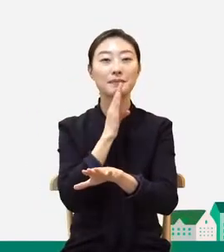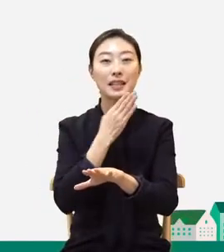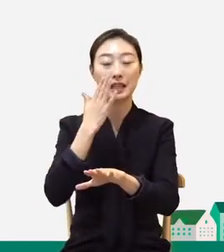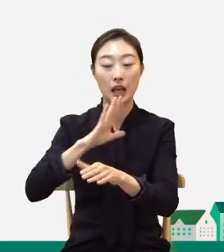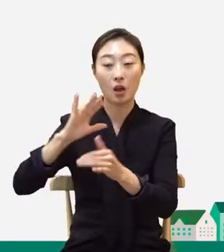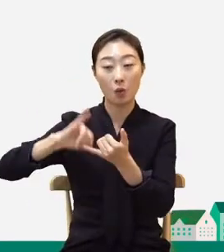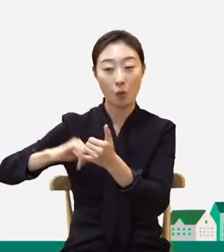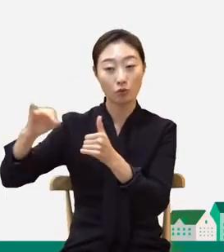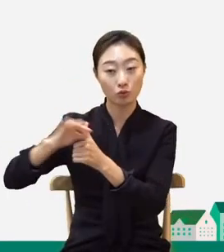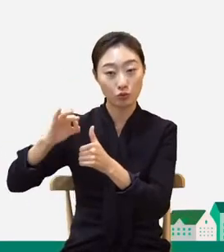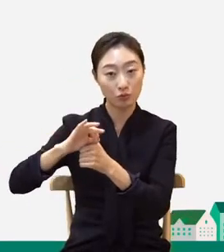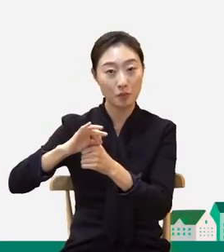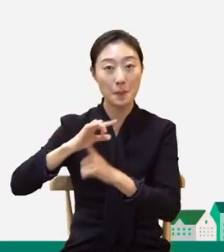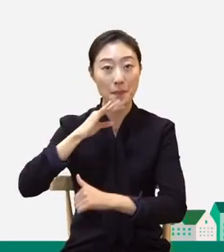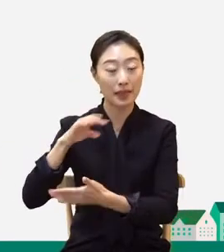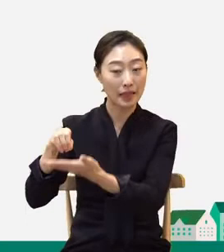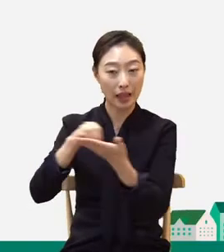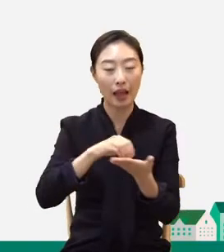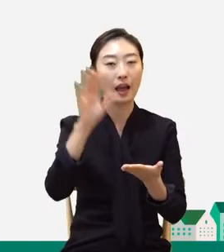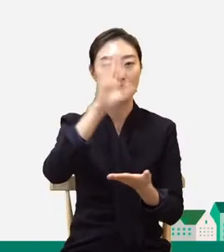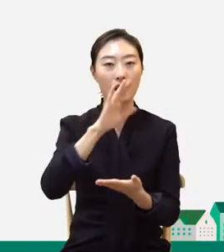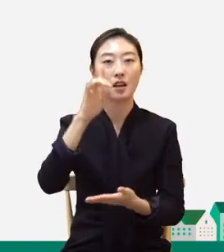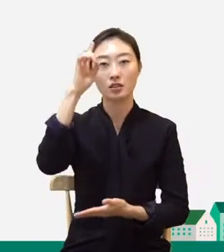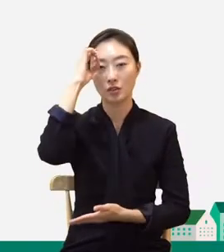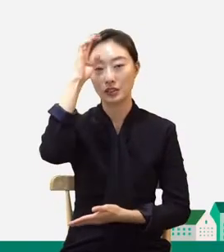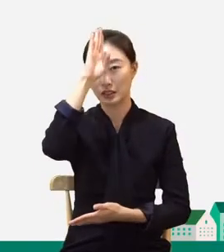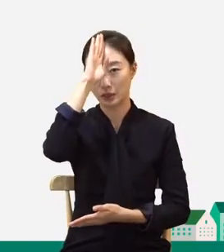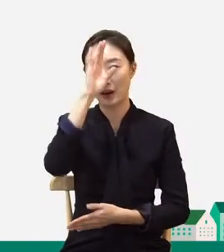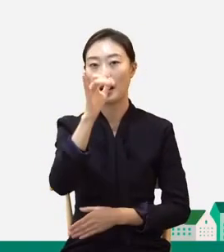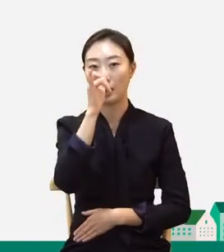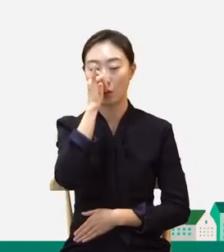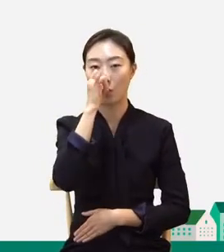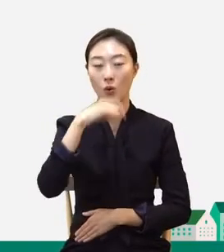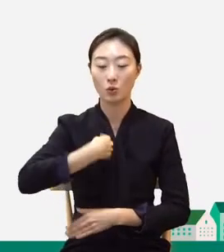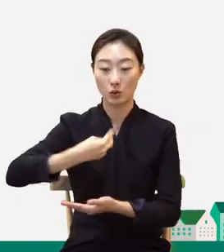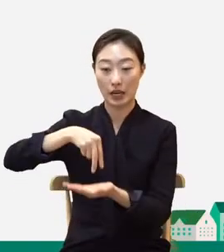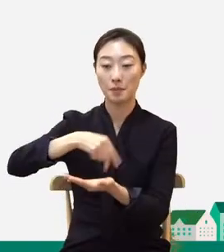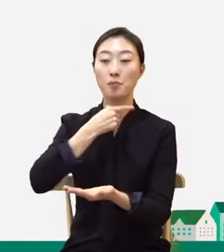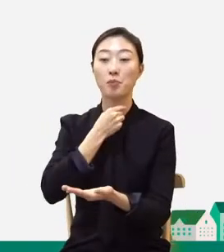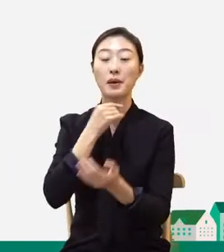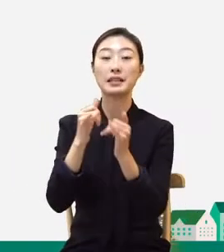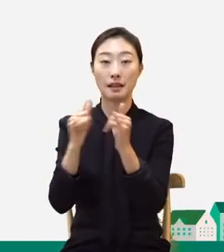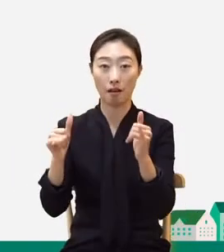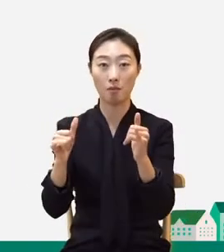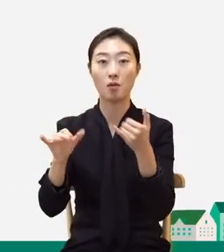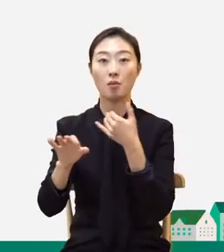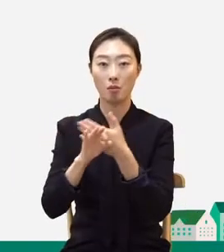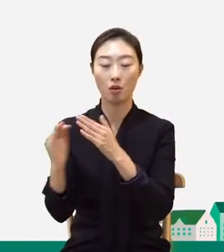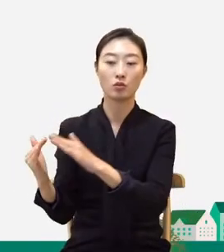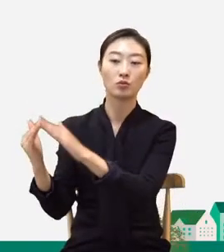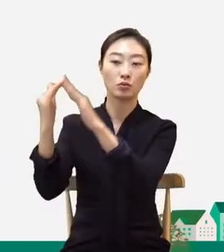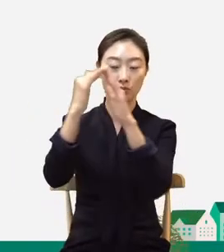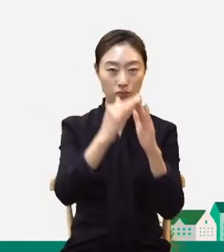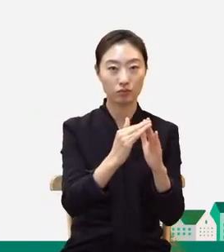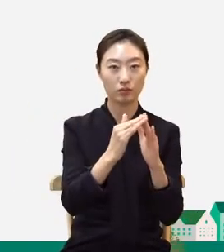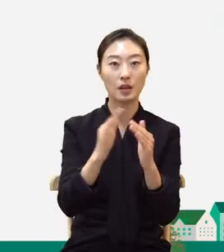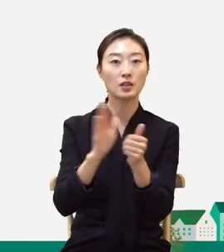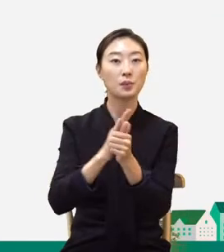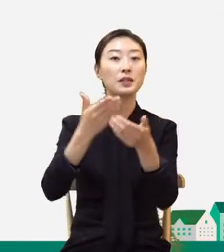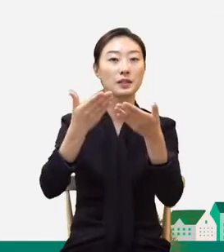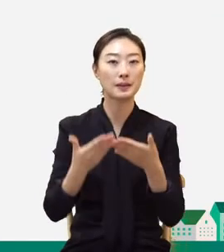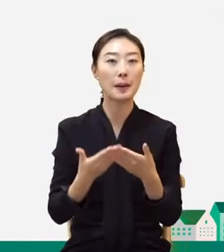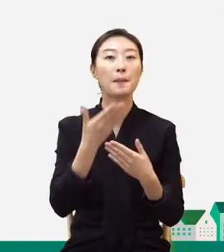수급이나 차상위가 아니어도 정신질환을 가지고 있고 자립에 대한 요구가 있으신 분들이라면 이 주거 서비스를